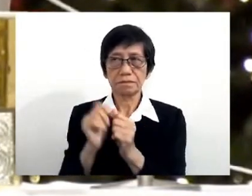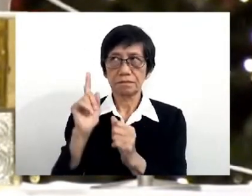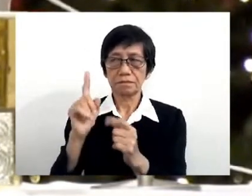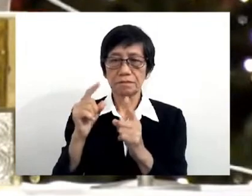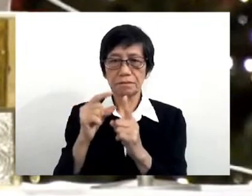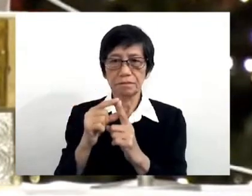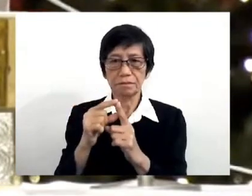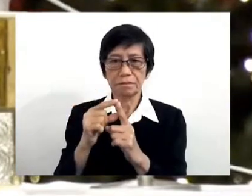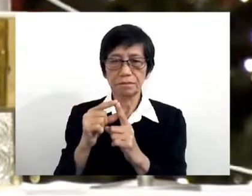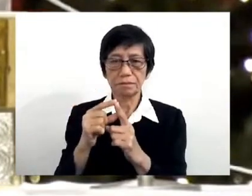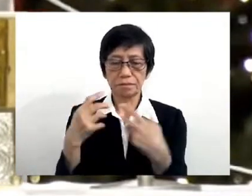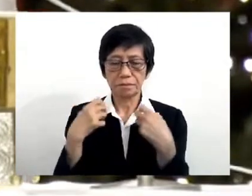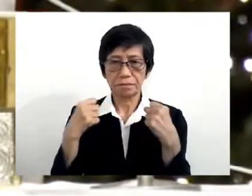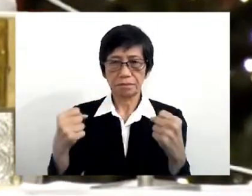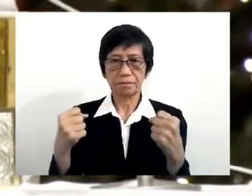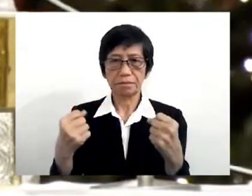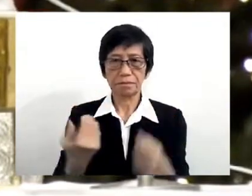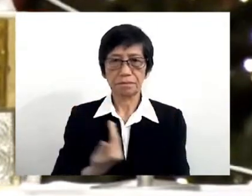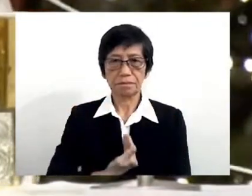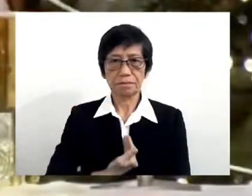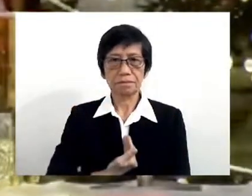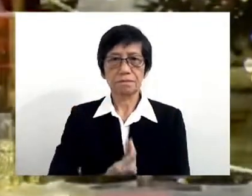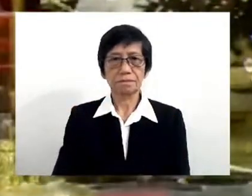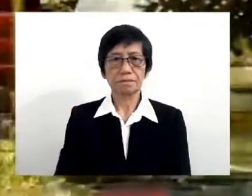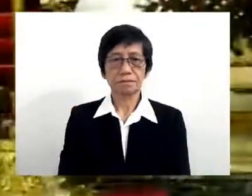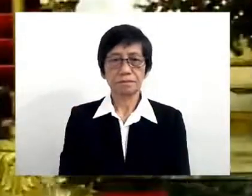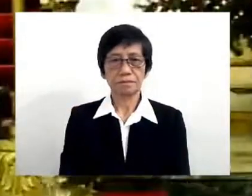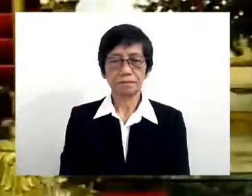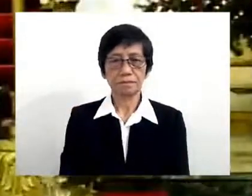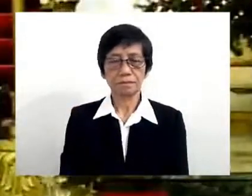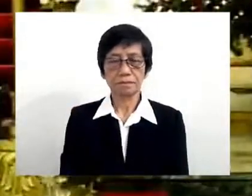lamang ay gagaling na ako.